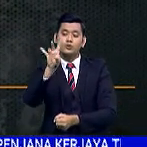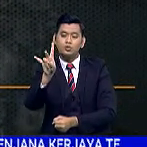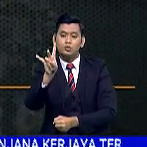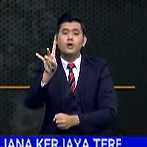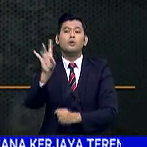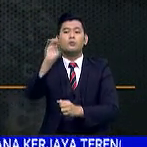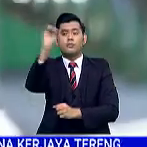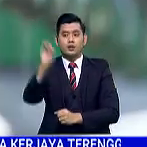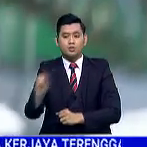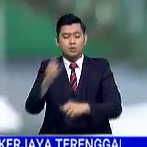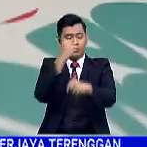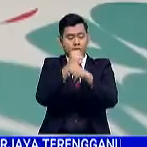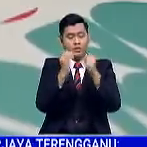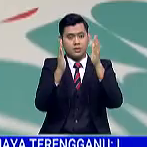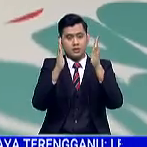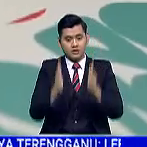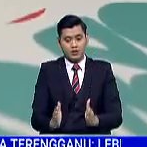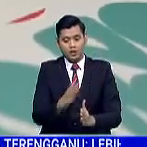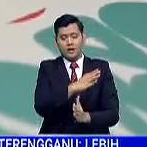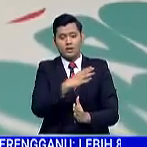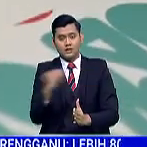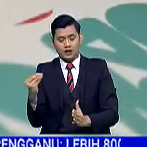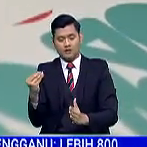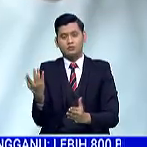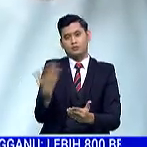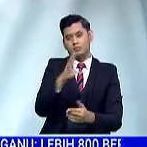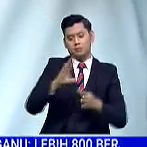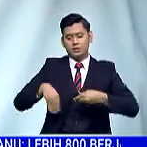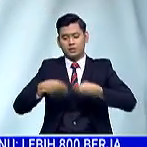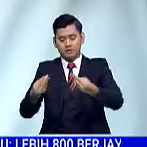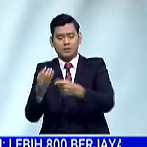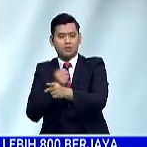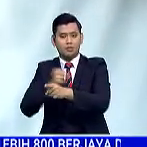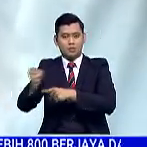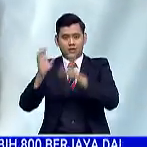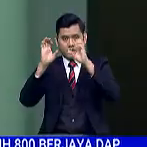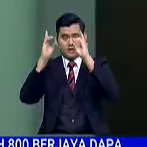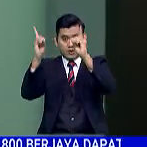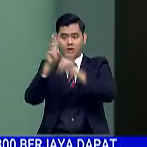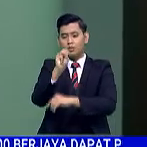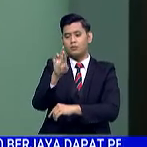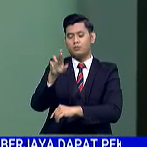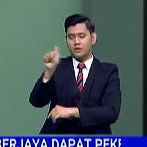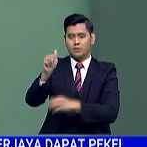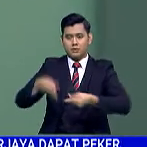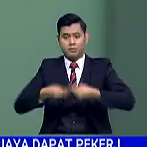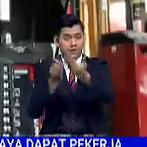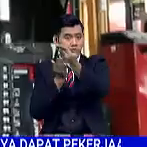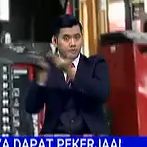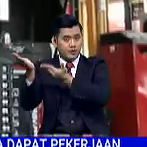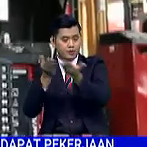kerja dan kebolehpasaran melalui sektor pendidikan. MARA juga telah menyediakan kemudahan pembiayaan perniagaan